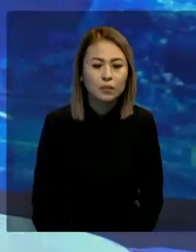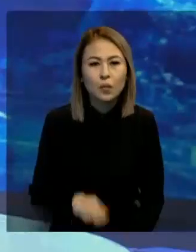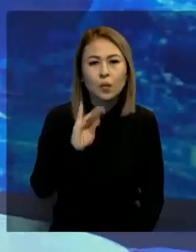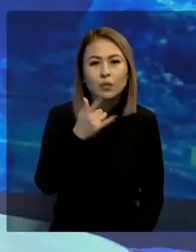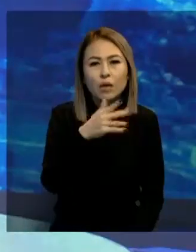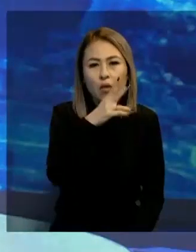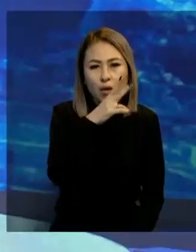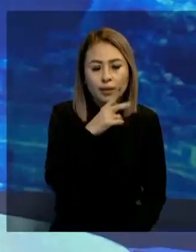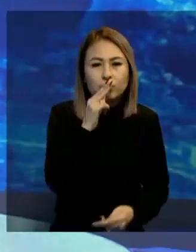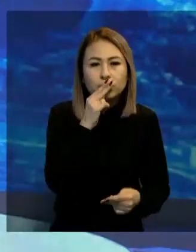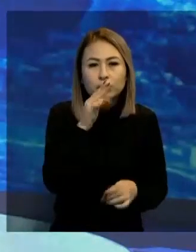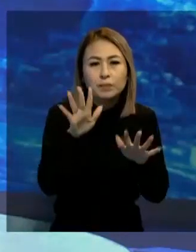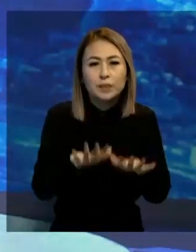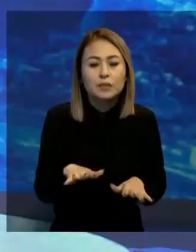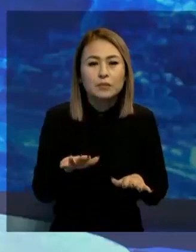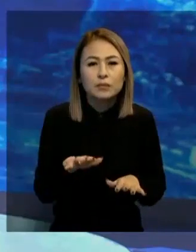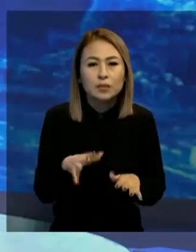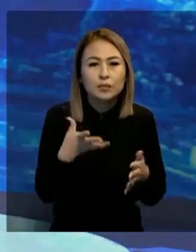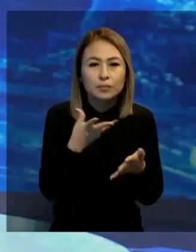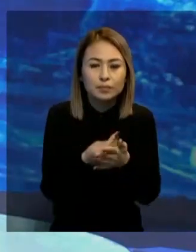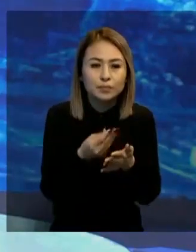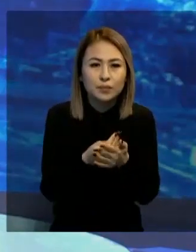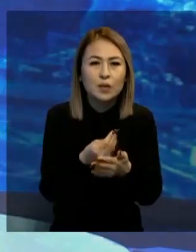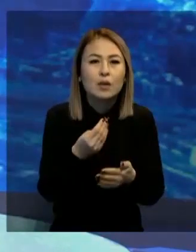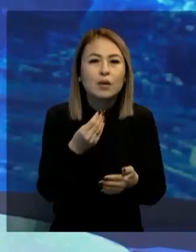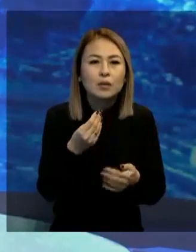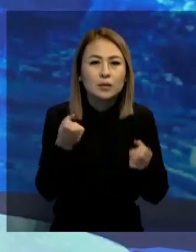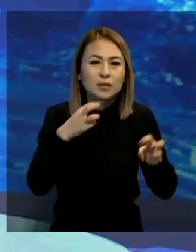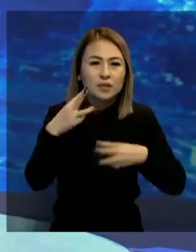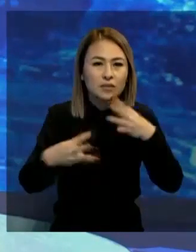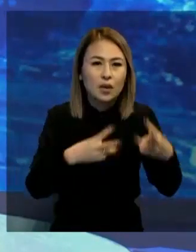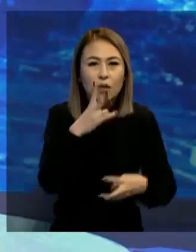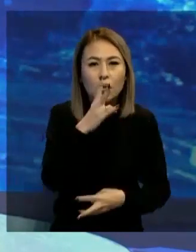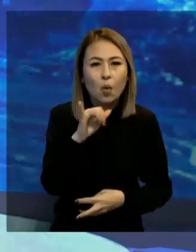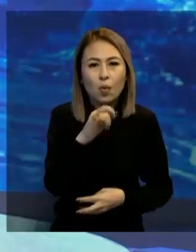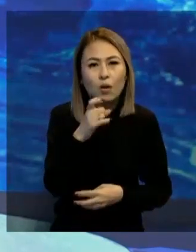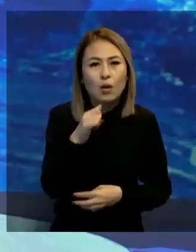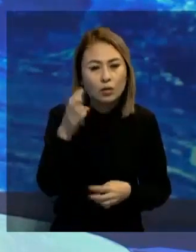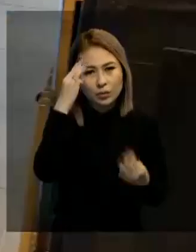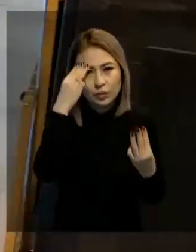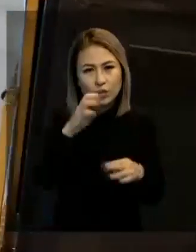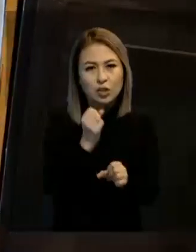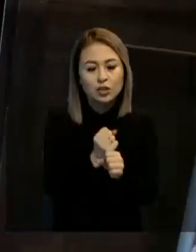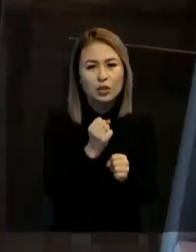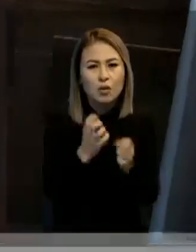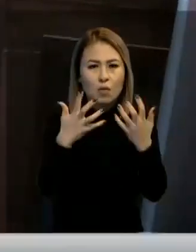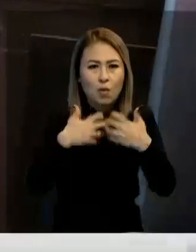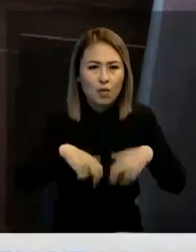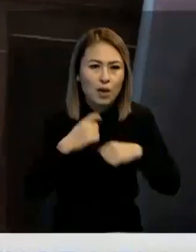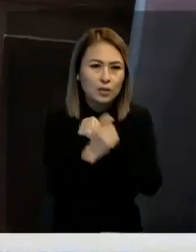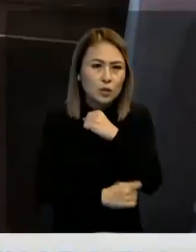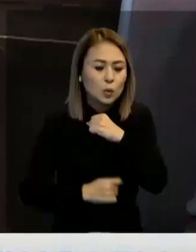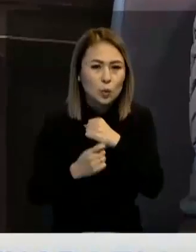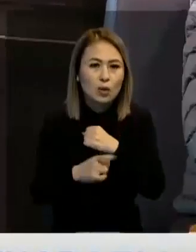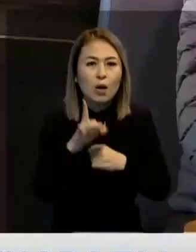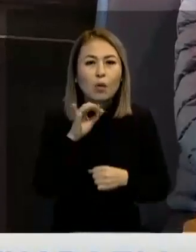Оңтүстік Кореядағы дәмханаларды ақылды құрылғылар дезинфекциялайды. Ноу-хау үкіметтің қолдауымен машина жабдықтары және материалдары